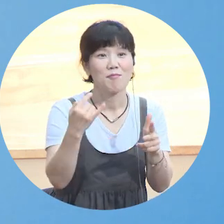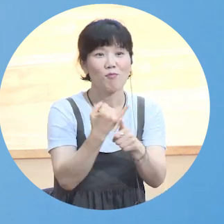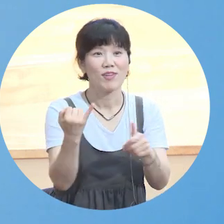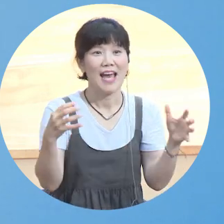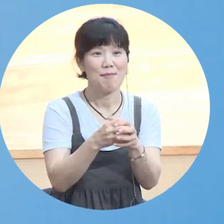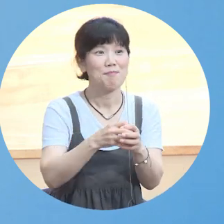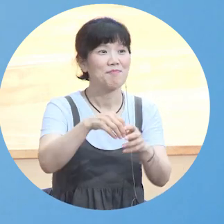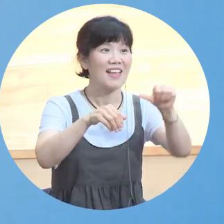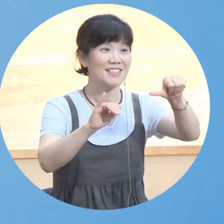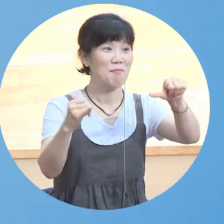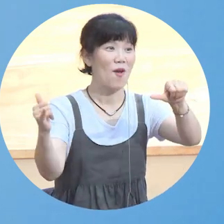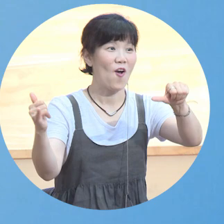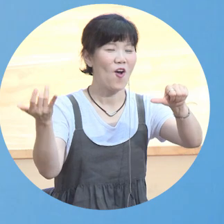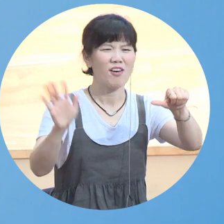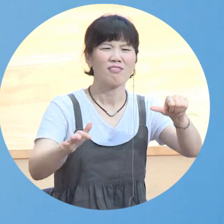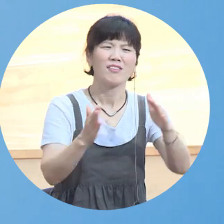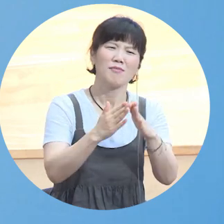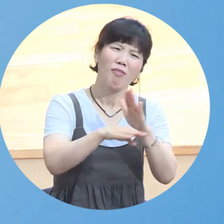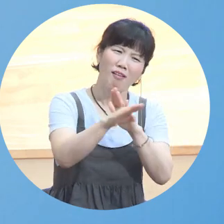간단해요